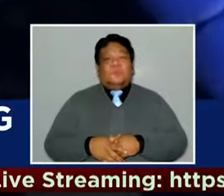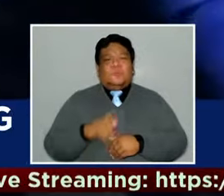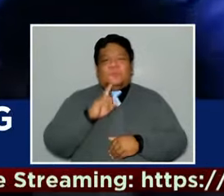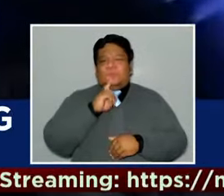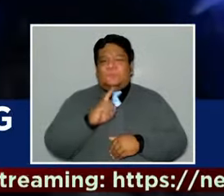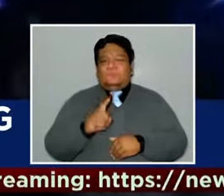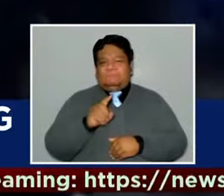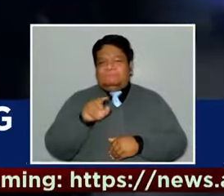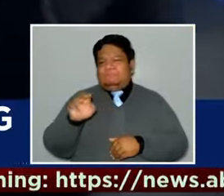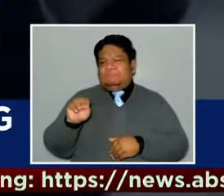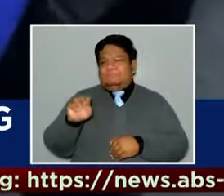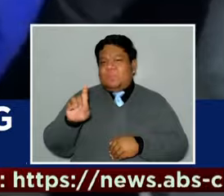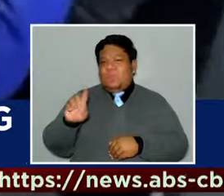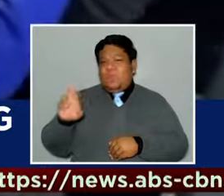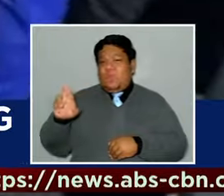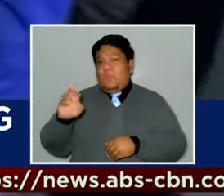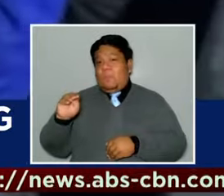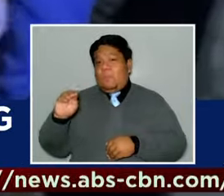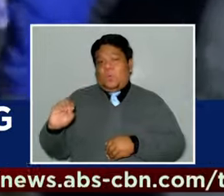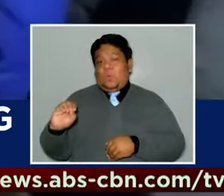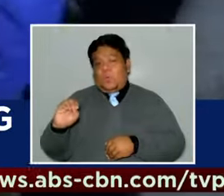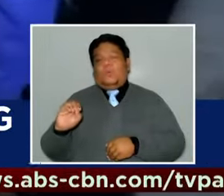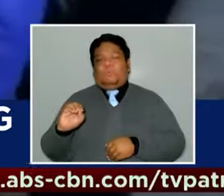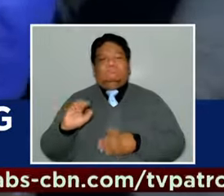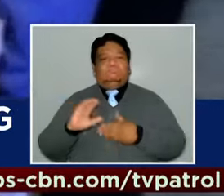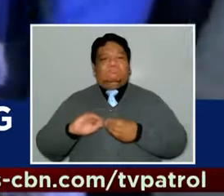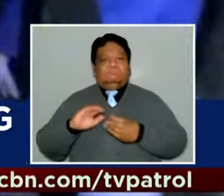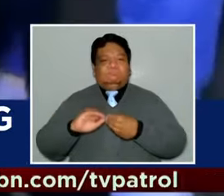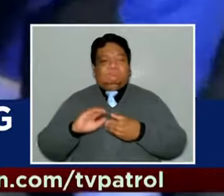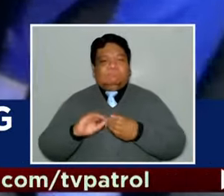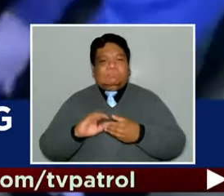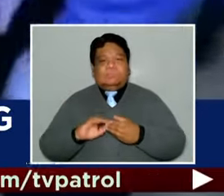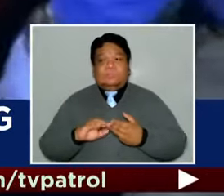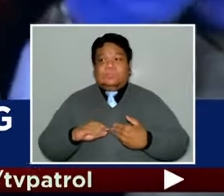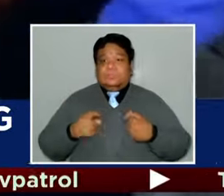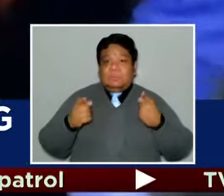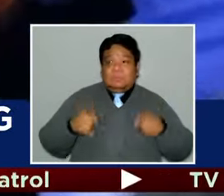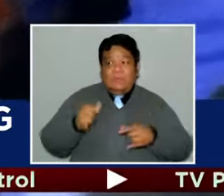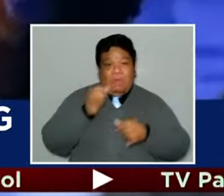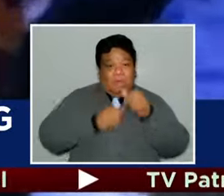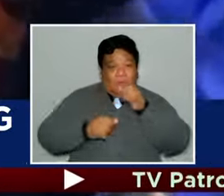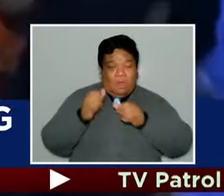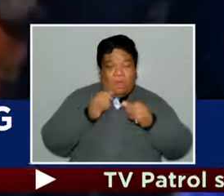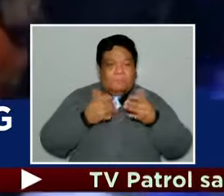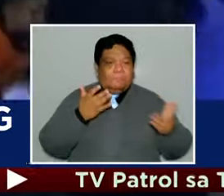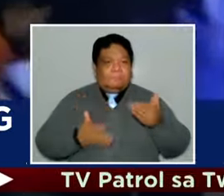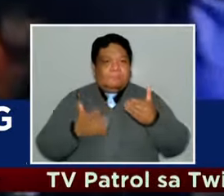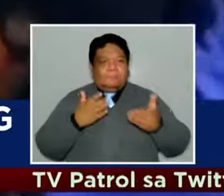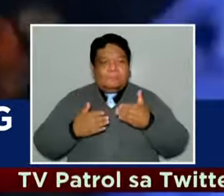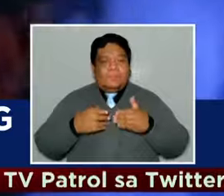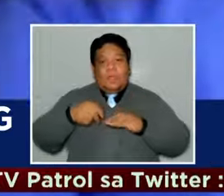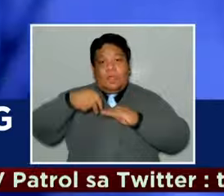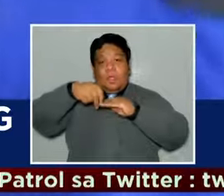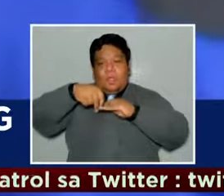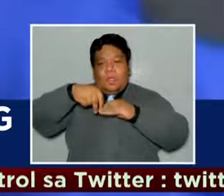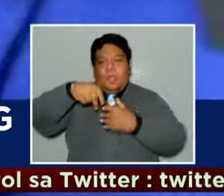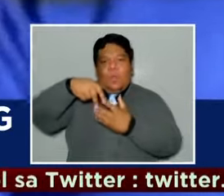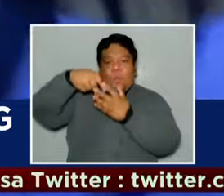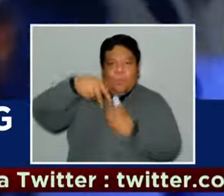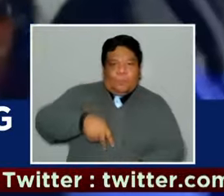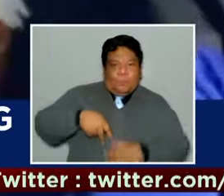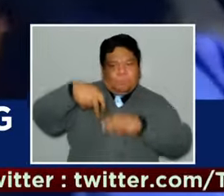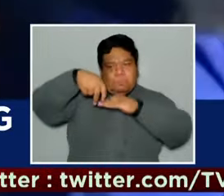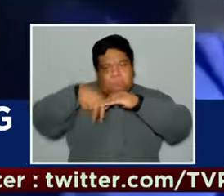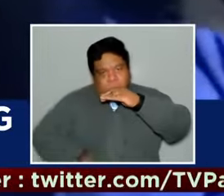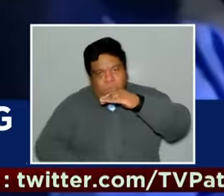Risk Reduction and Management Office, maliban sa epekto ng alak, posibleng natangay pa ilalim sa ilog ang biktima. Paalala